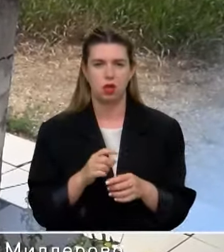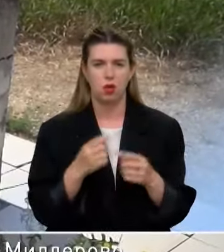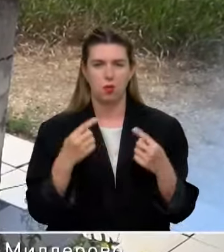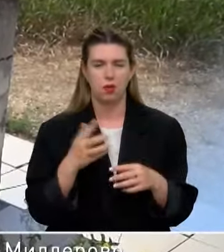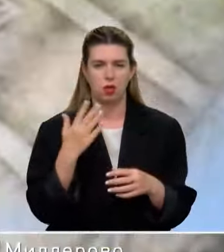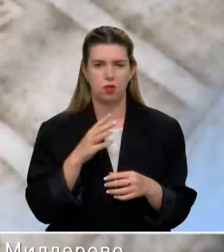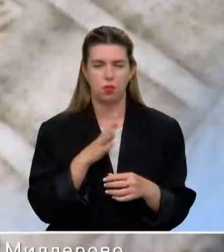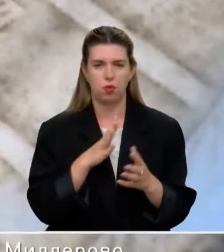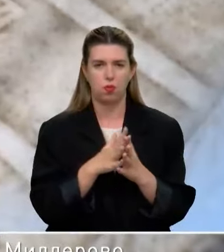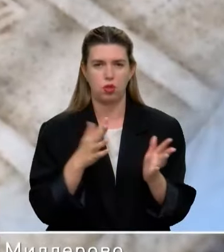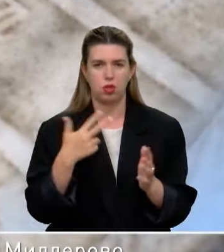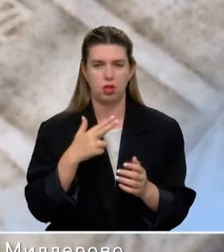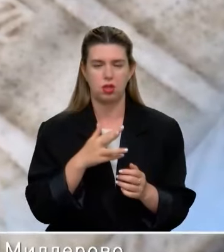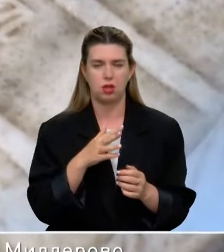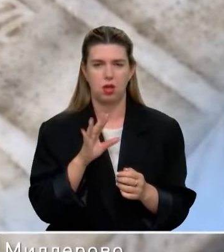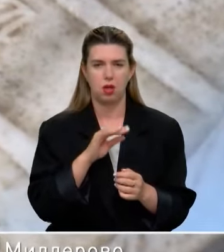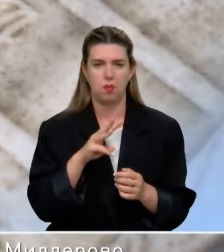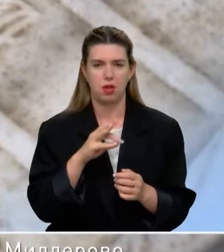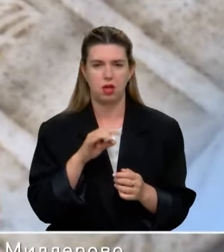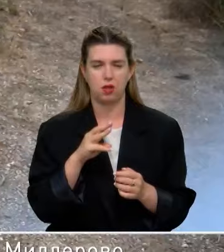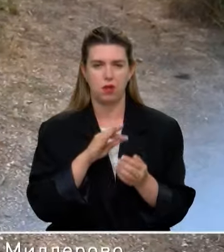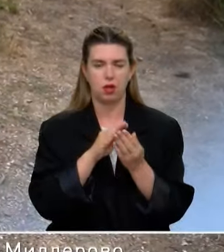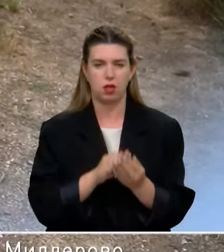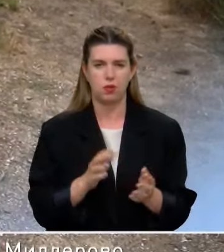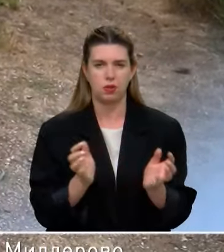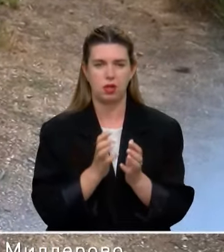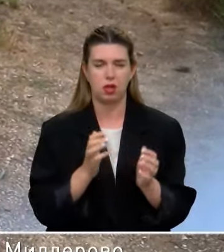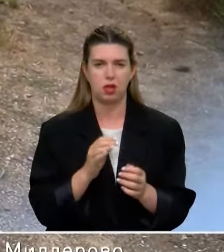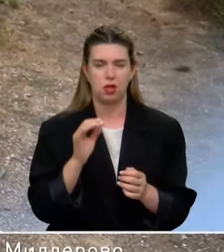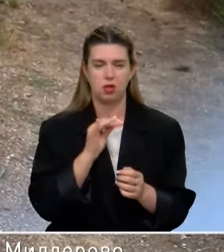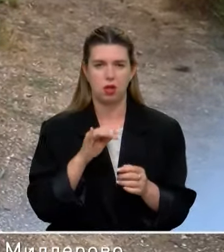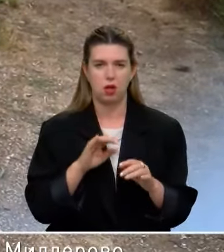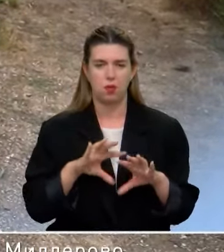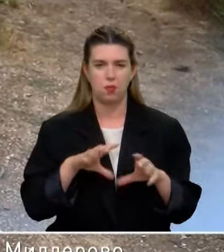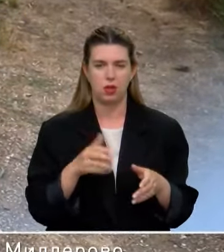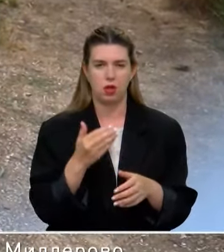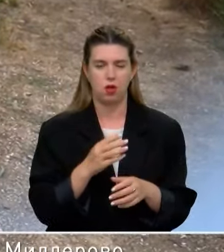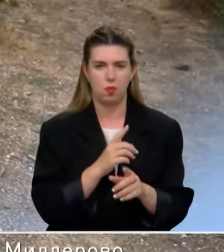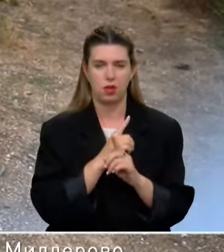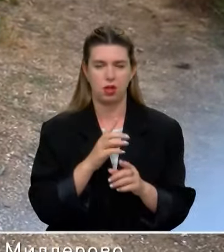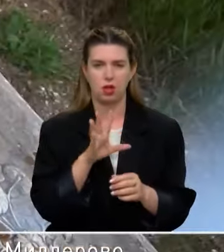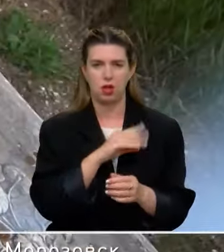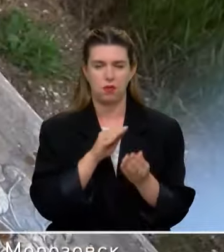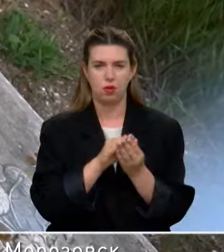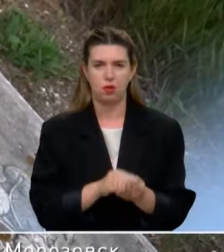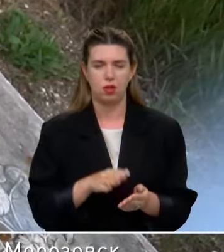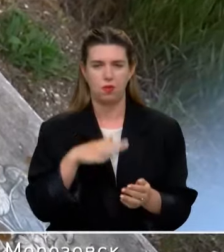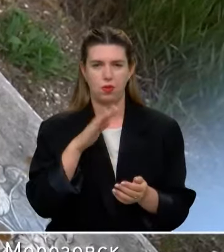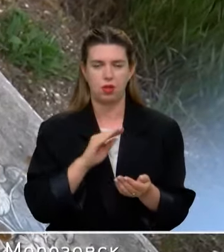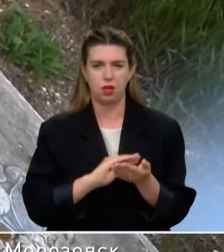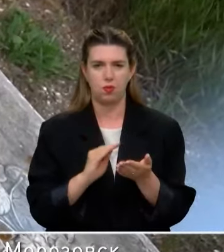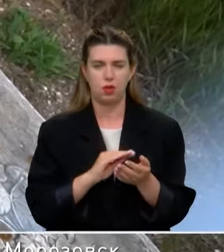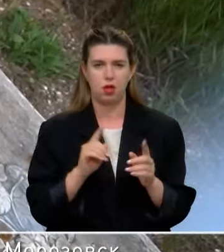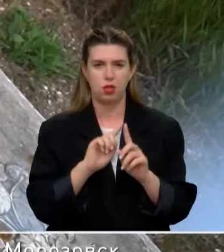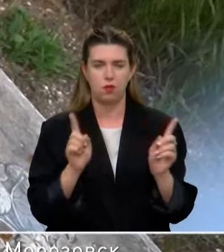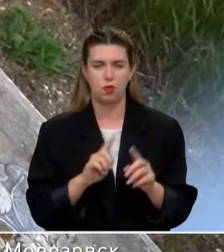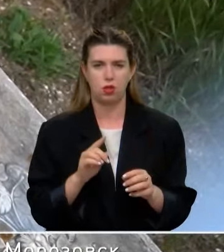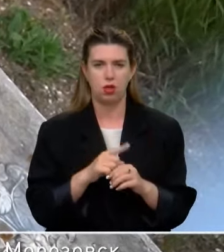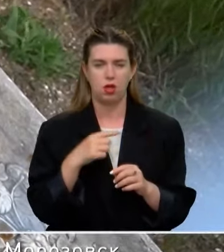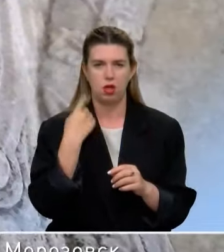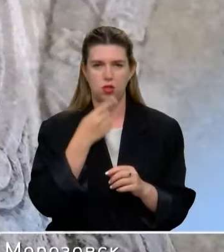когда ей было чуть больше тридцати на маргаритов ском кладбище сохранили старинную плиту с её могилы на мраморной поверхности вырезаны звёзды